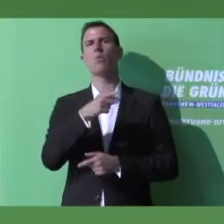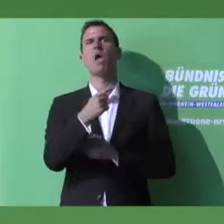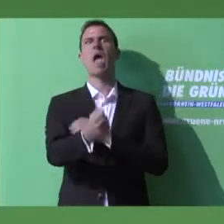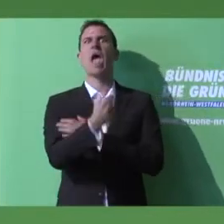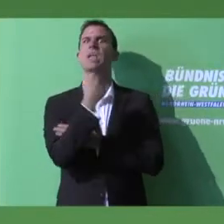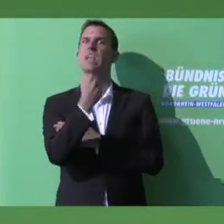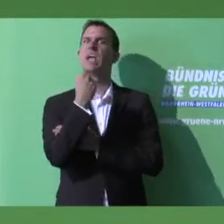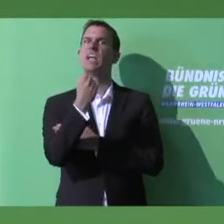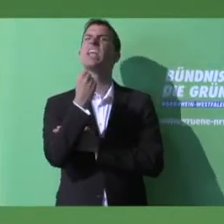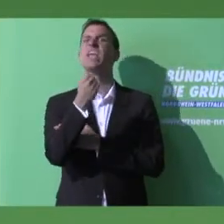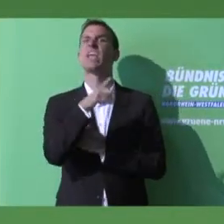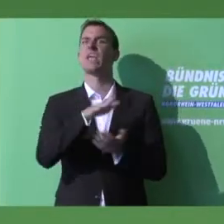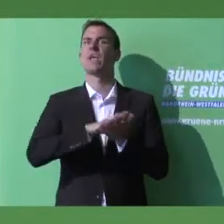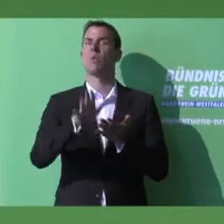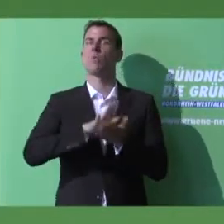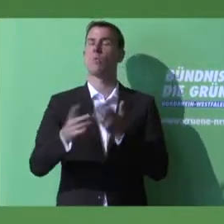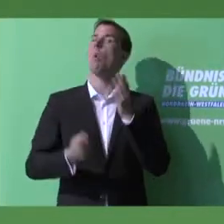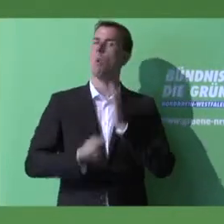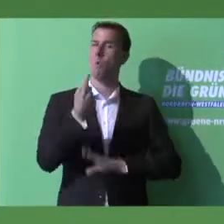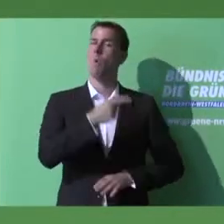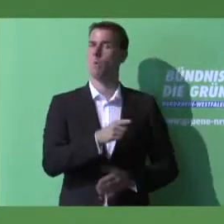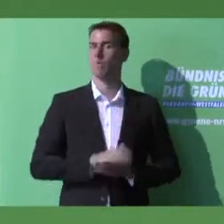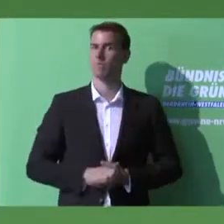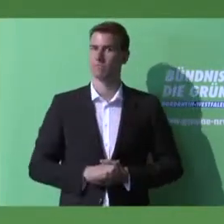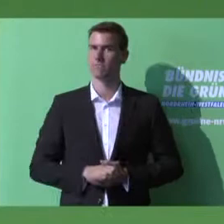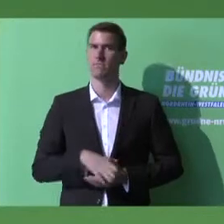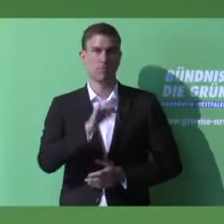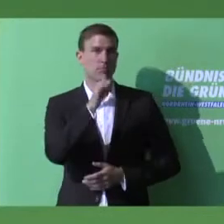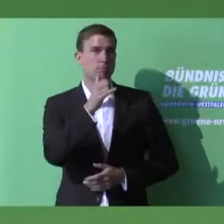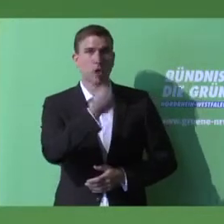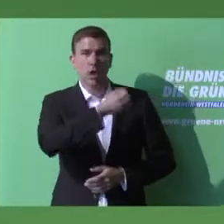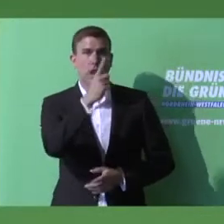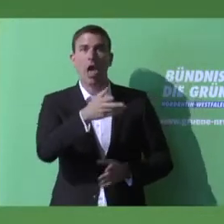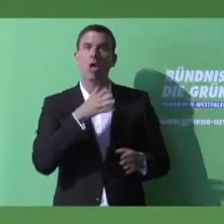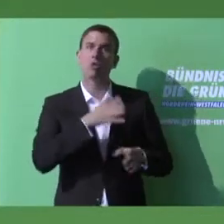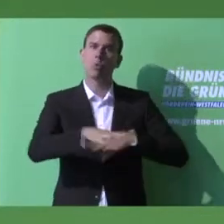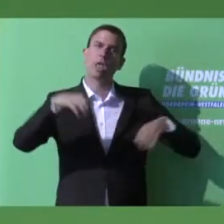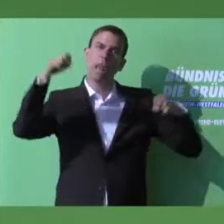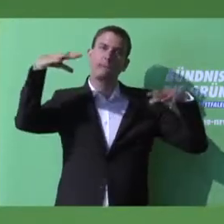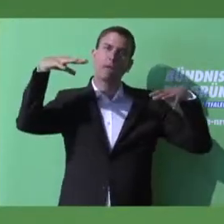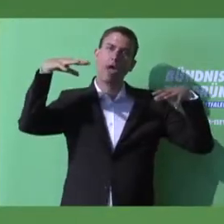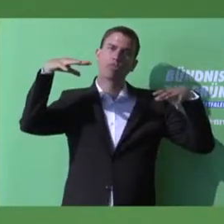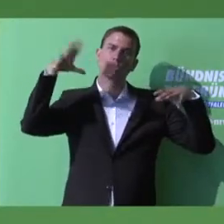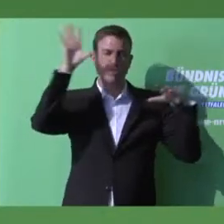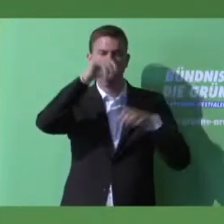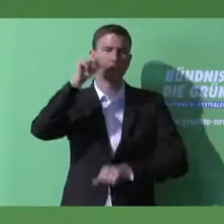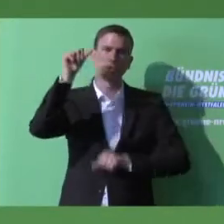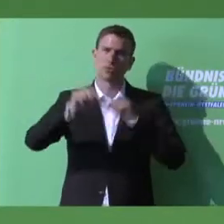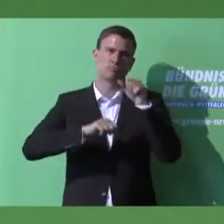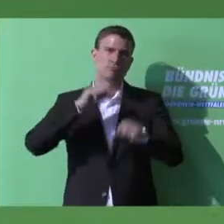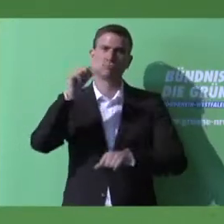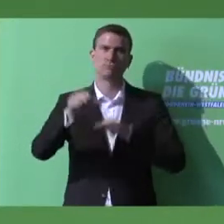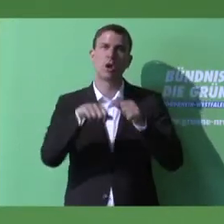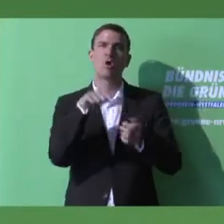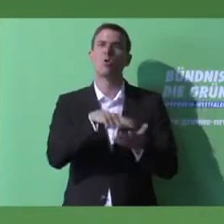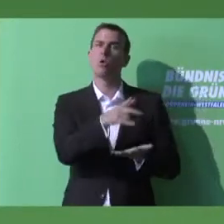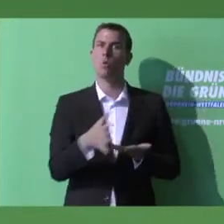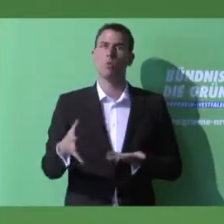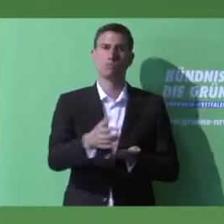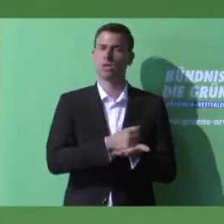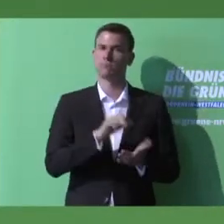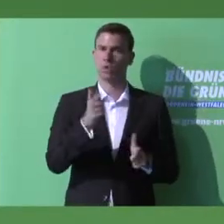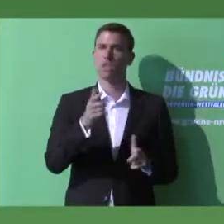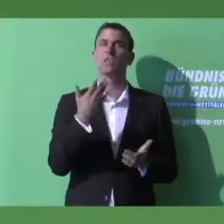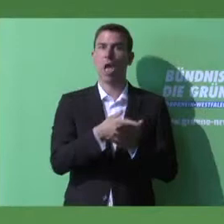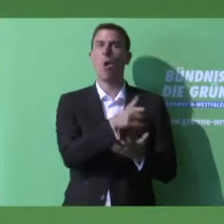energieintensiven Betrieb gemacht worden. Ja, da brennt die ganze Nacht das Licht. Da Sie sonst keinen Umsatz haben, haben Sie sehr